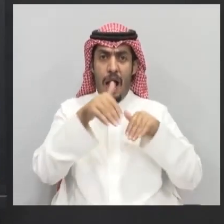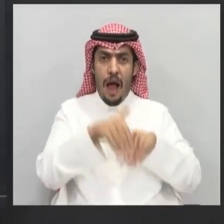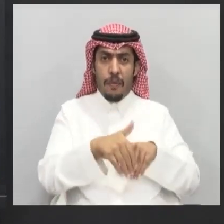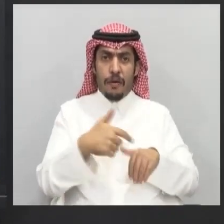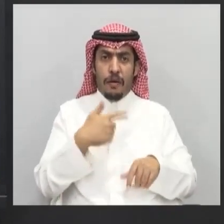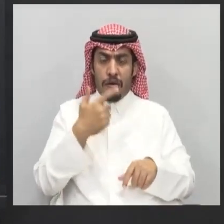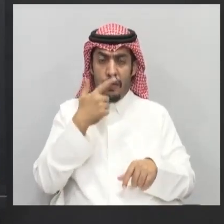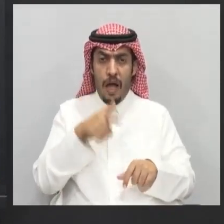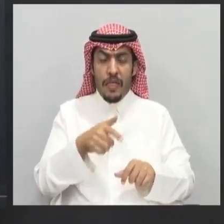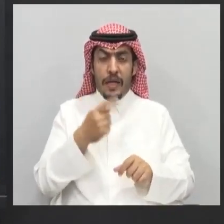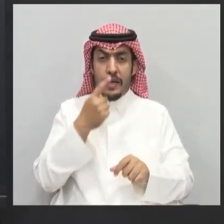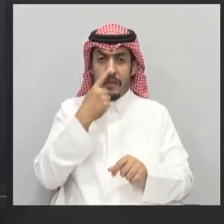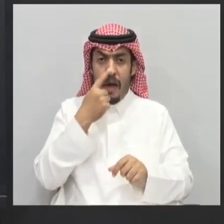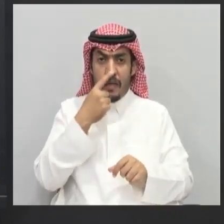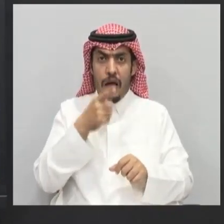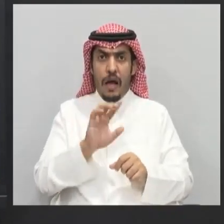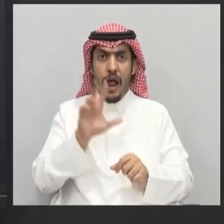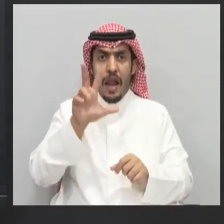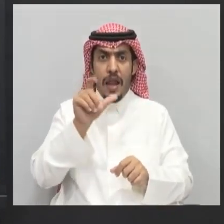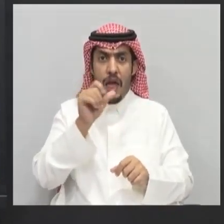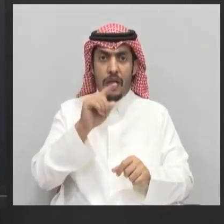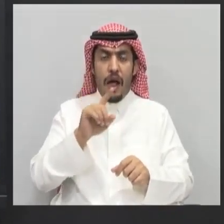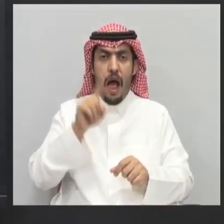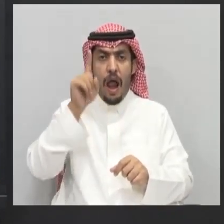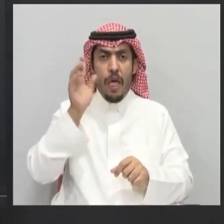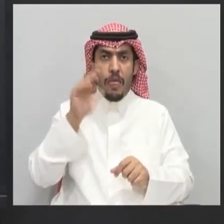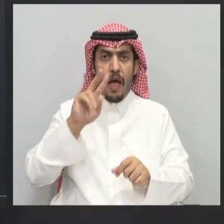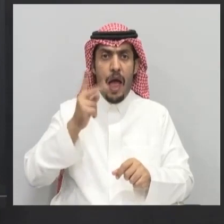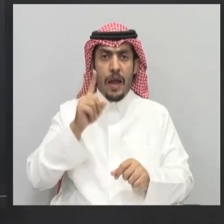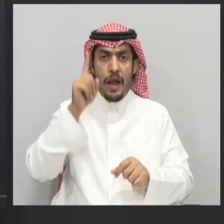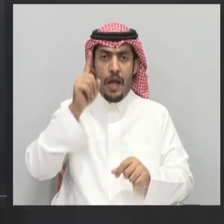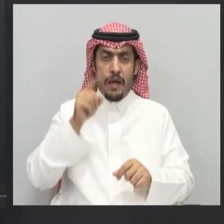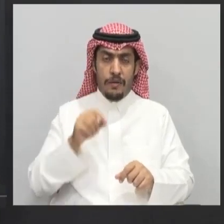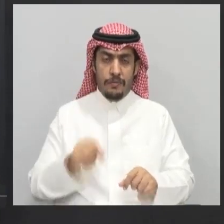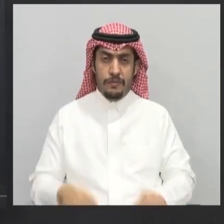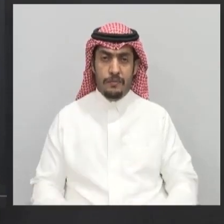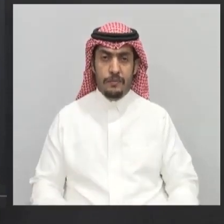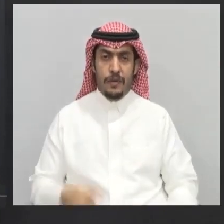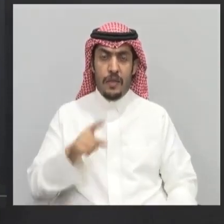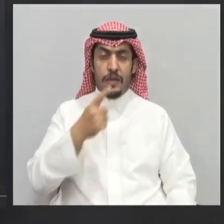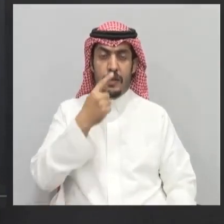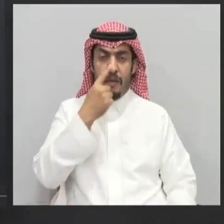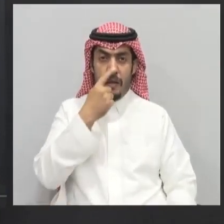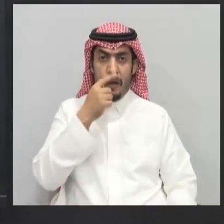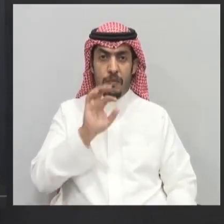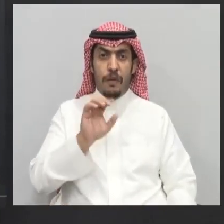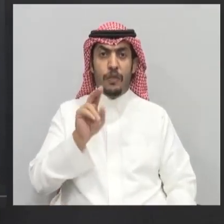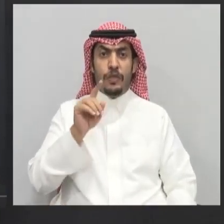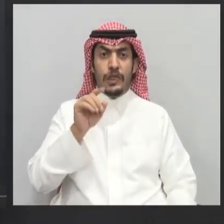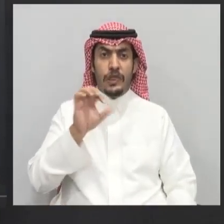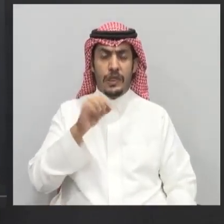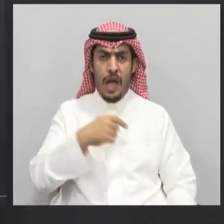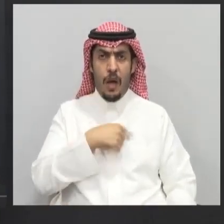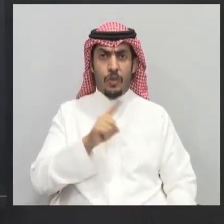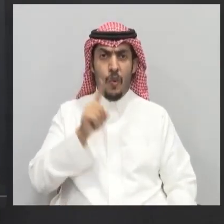صرف هذه العباده وهي النذر لغير الله جل وعلا كذلك من العبادات التوكل عبادات